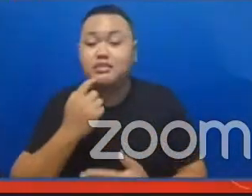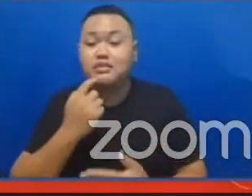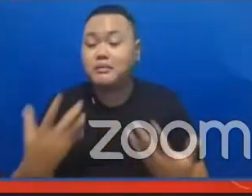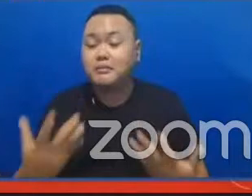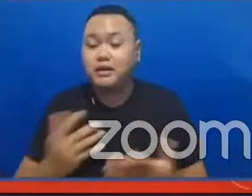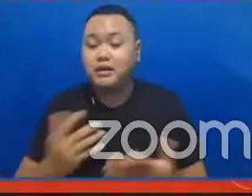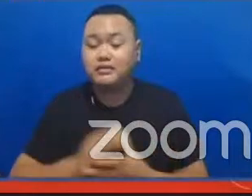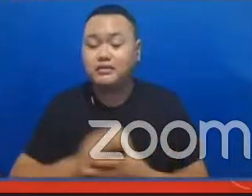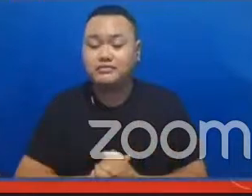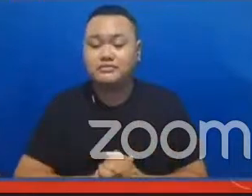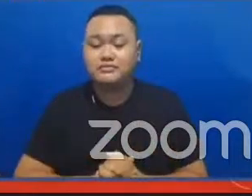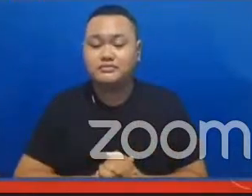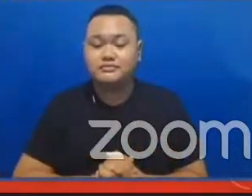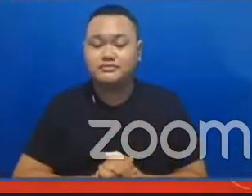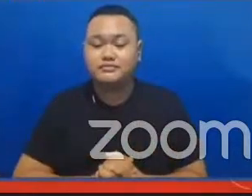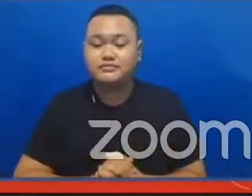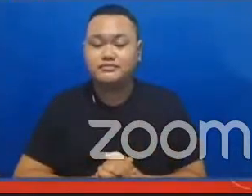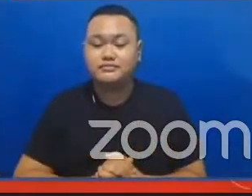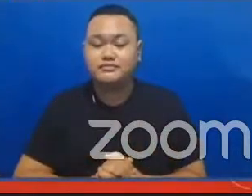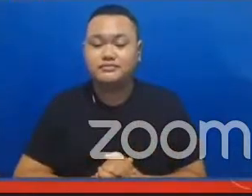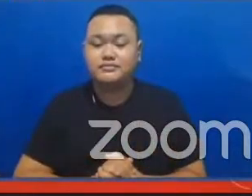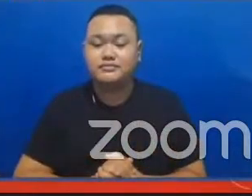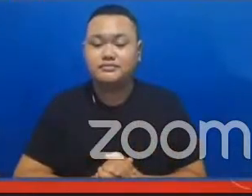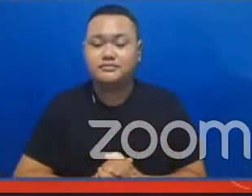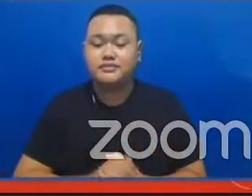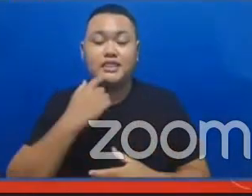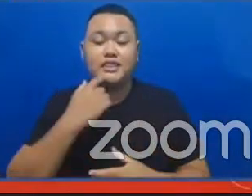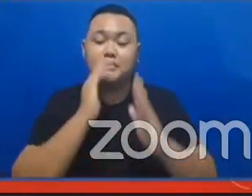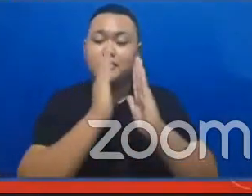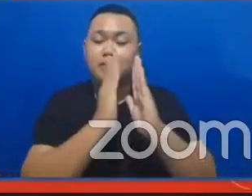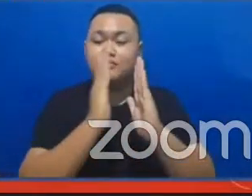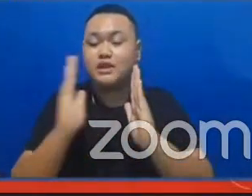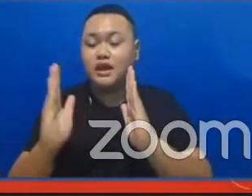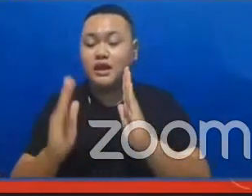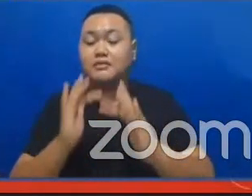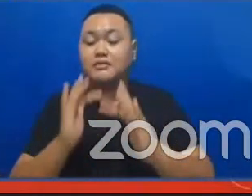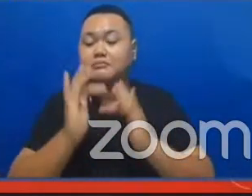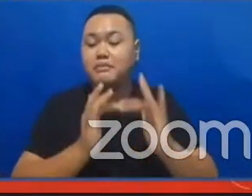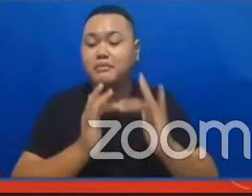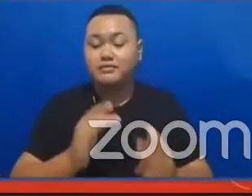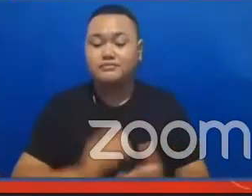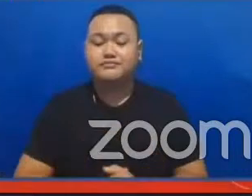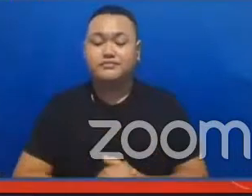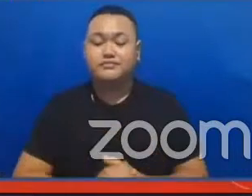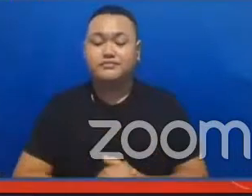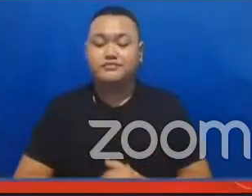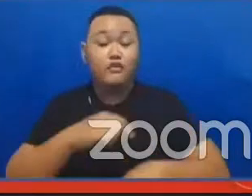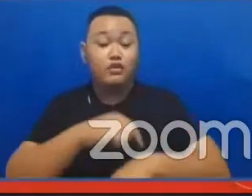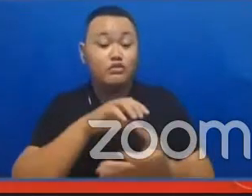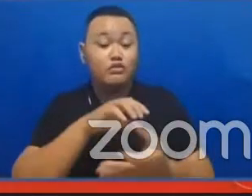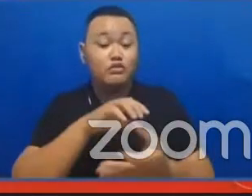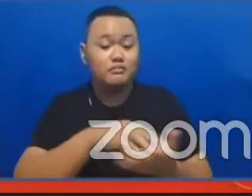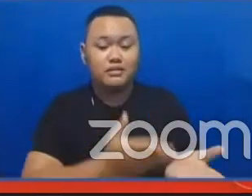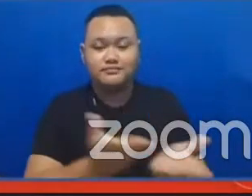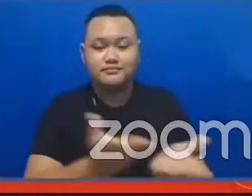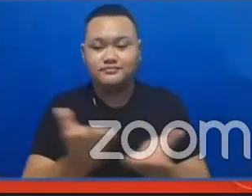penggunaan laboratorium maya dan perpustakaan maya ini. Kami persilakan Pak Ariza.